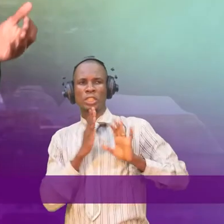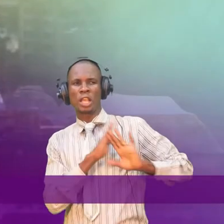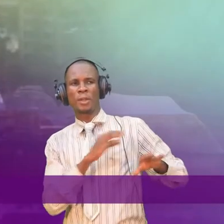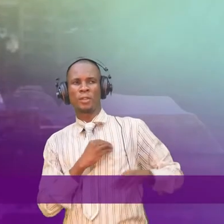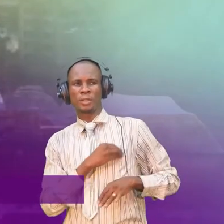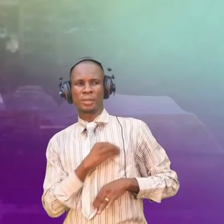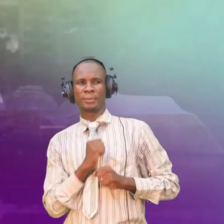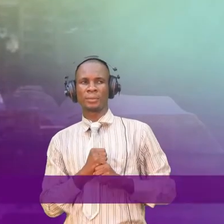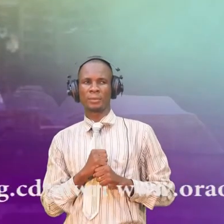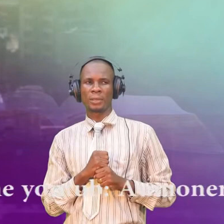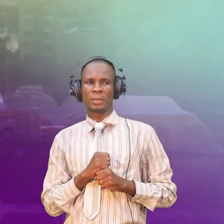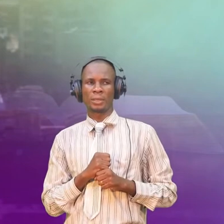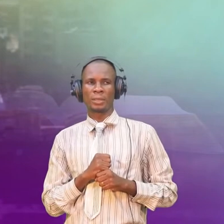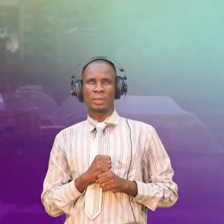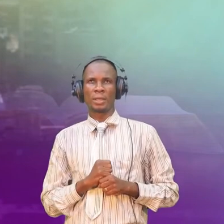ondolewa dhambi.